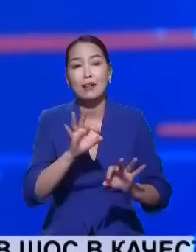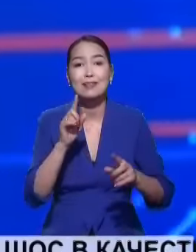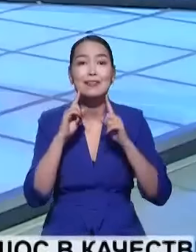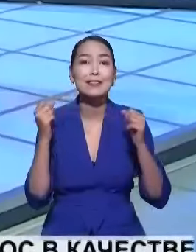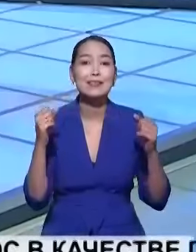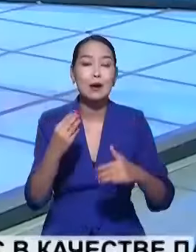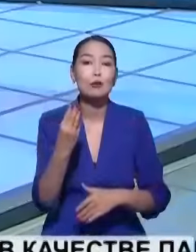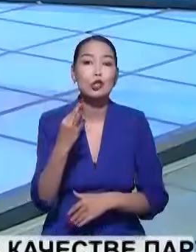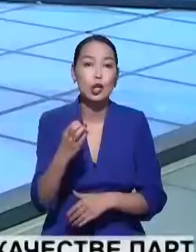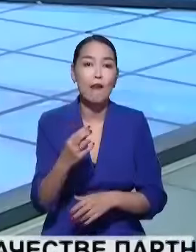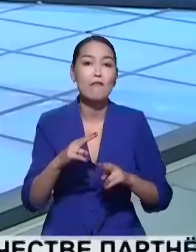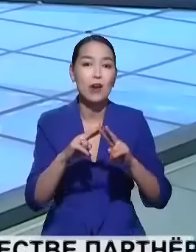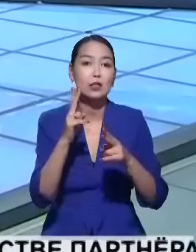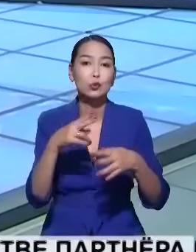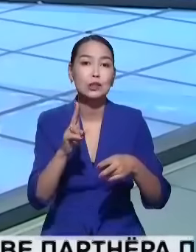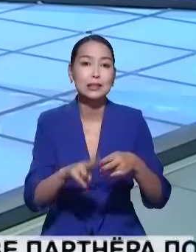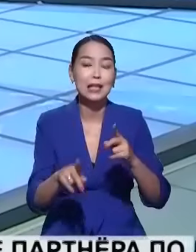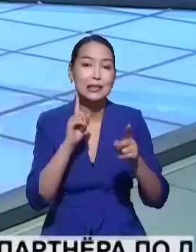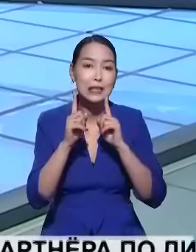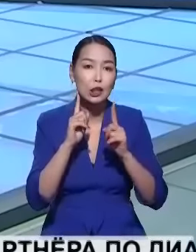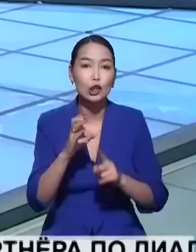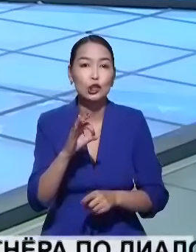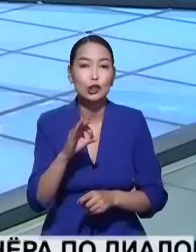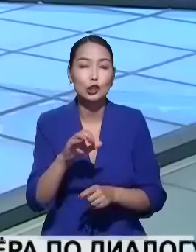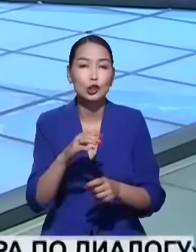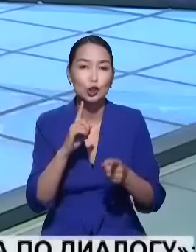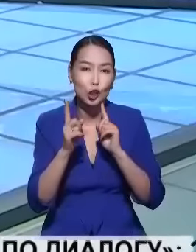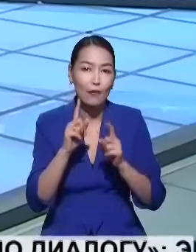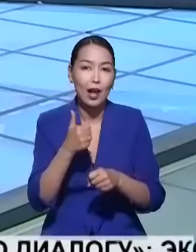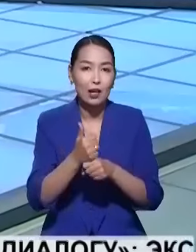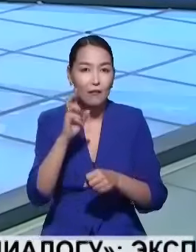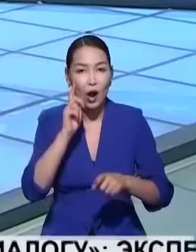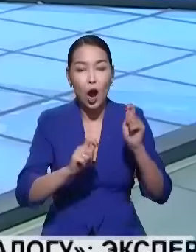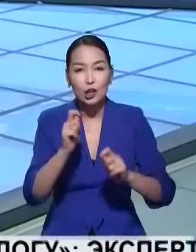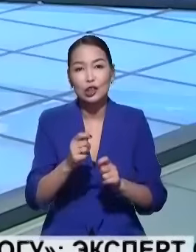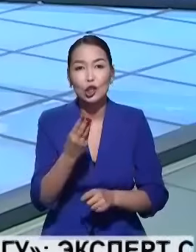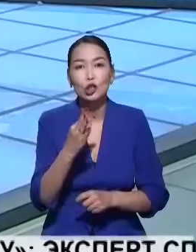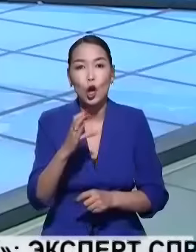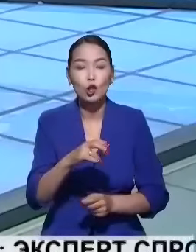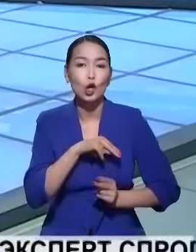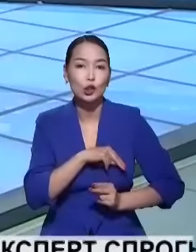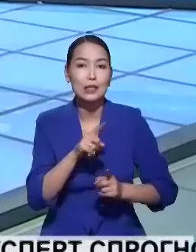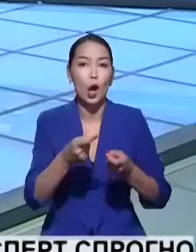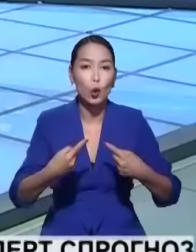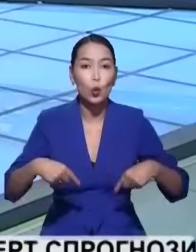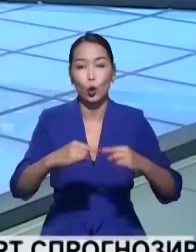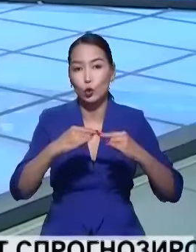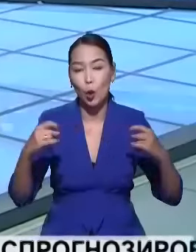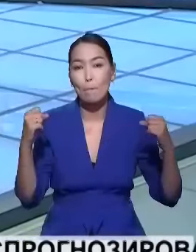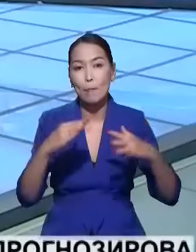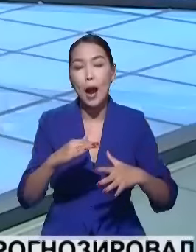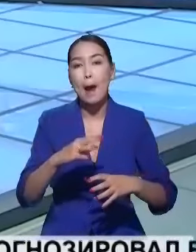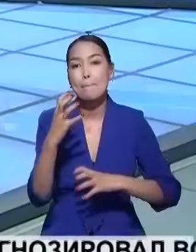ШОС. В Астане завершилось заседание Совета глав государств, членов Шанхайской организации сотрудничества. За круглым столом собрались мировые